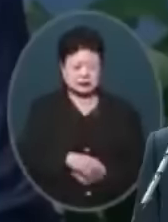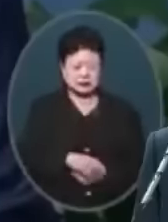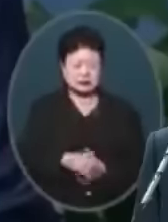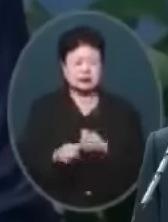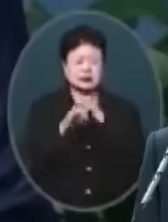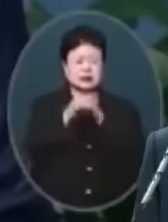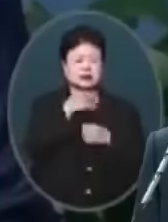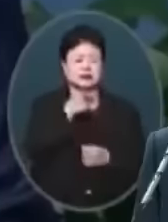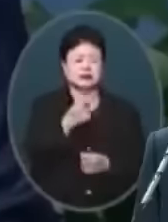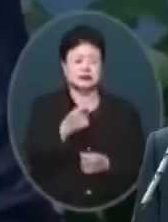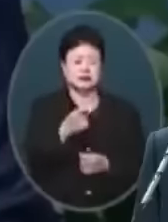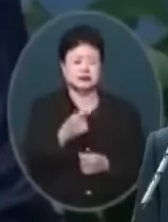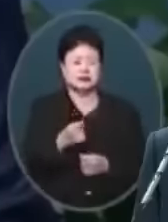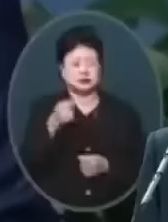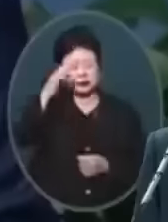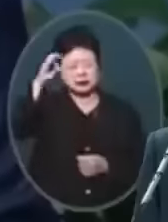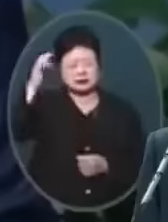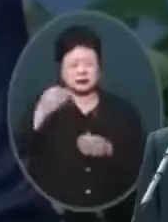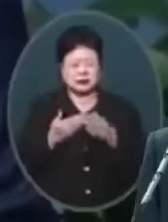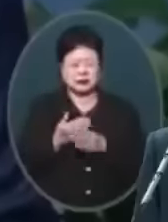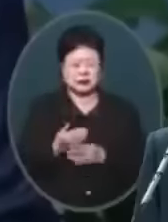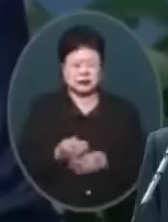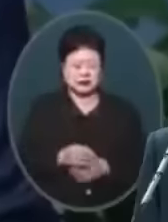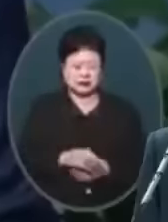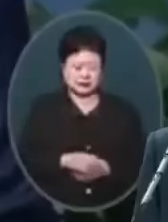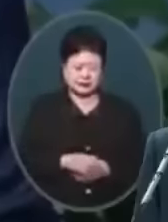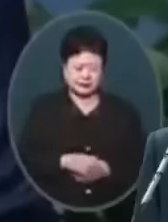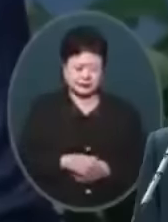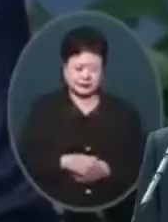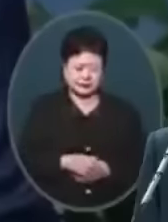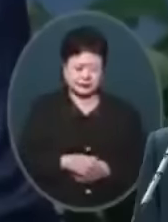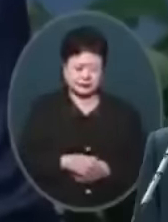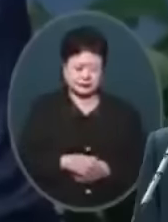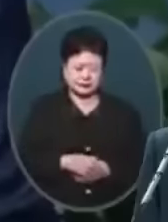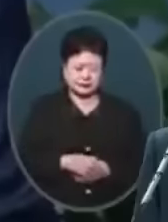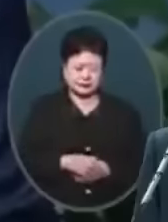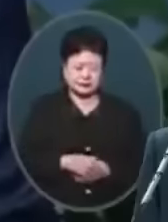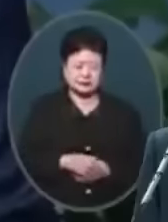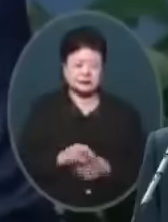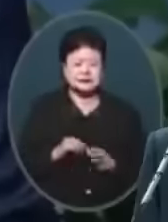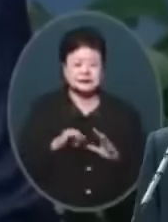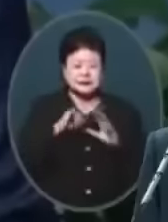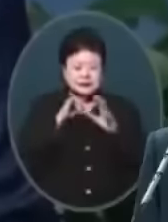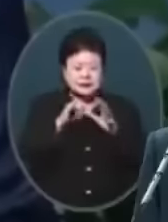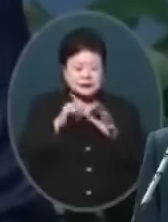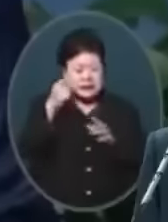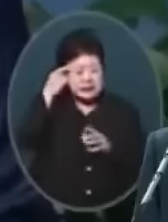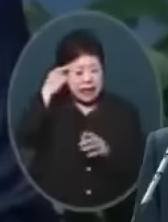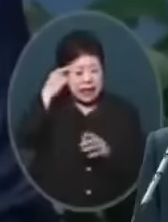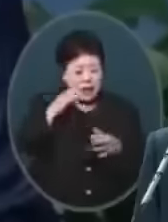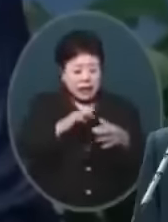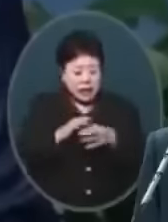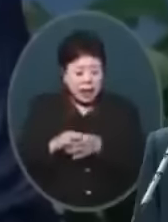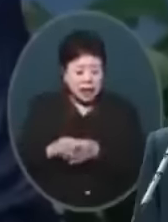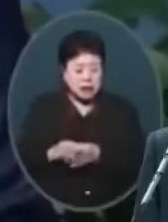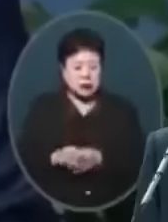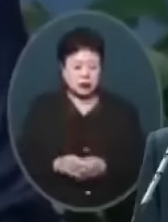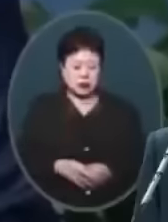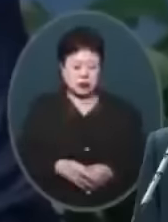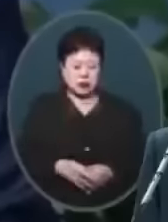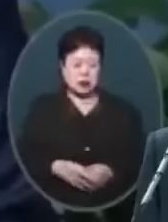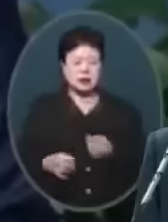뭐하나, 곧 죽을 것인데, 이러한 생각이 꼬리를 물고 들어오면